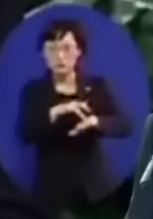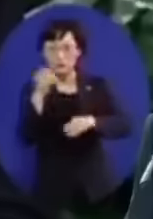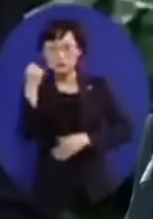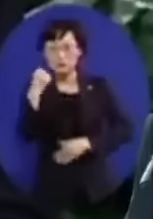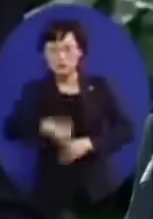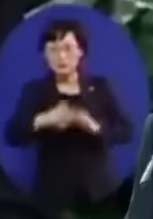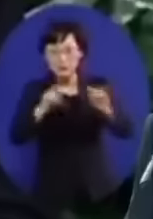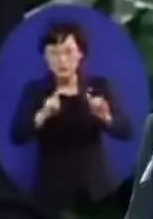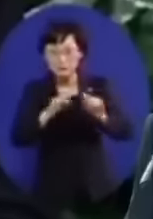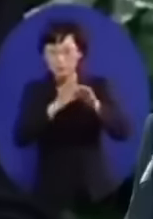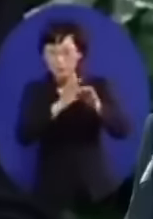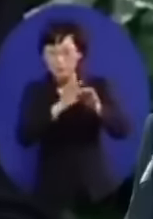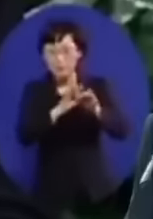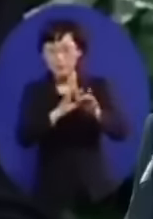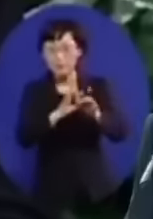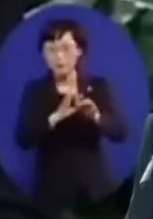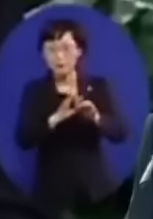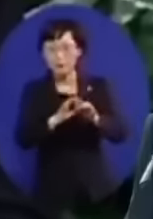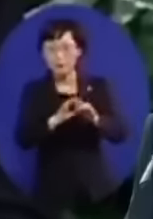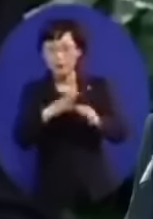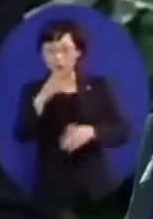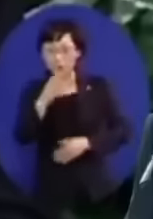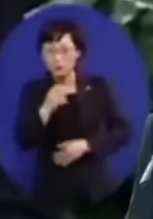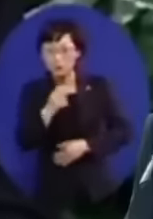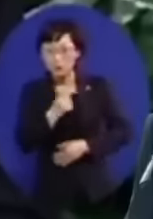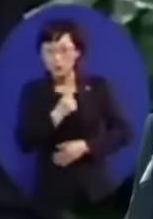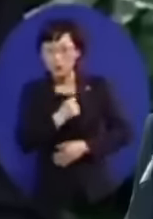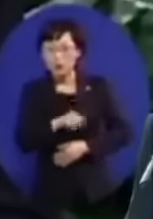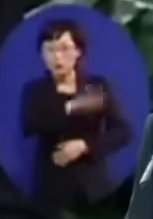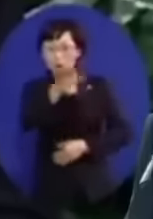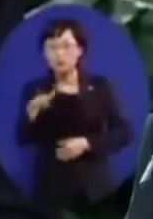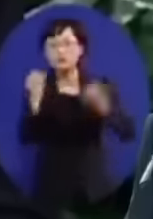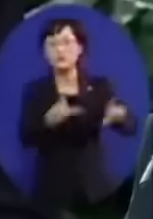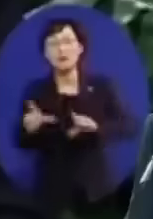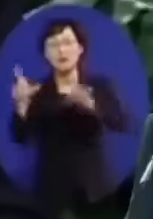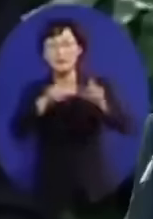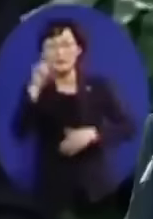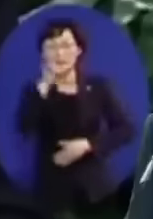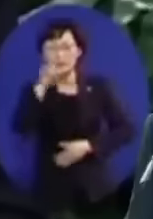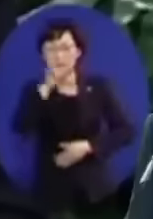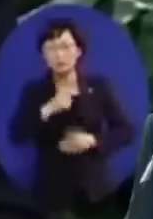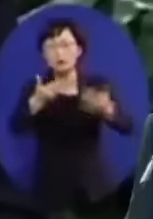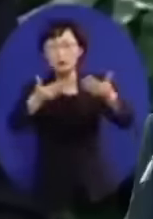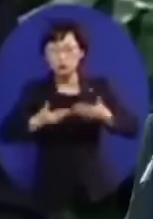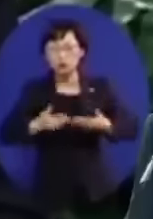불순종하는 사람들을 통해서 우리의 삶에 나쁜 것을 가져오는 것입니다.